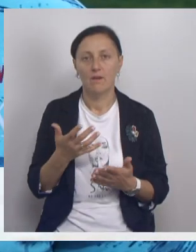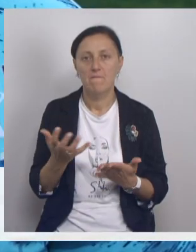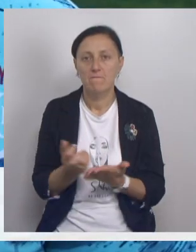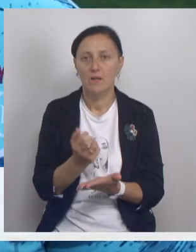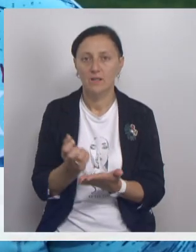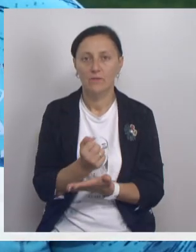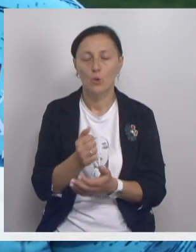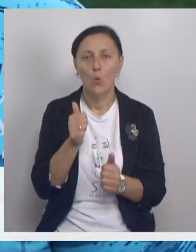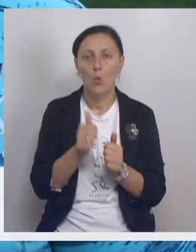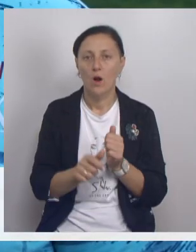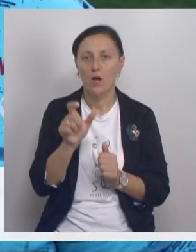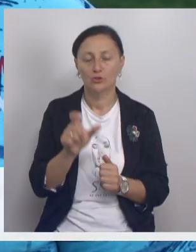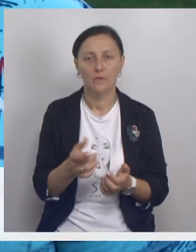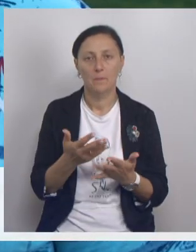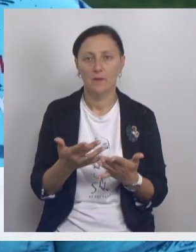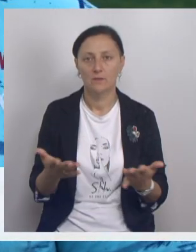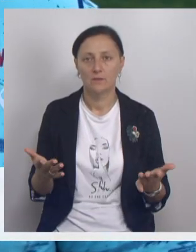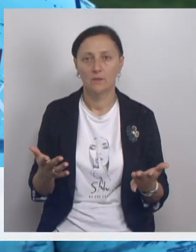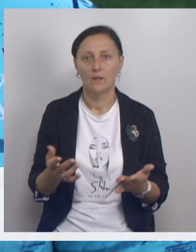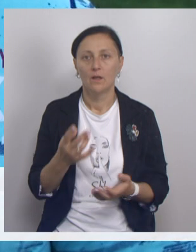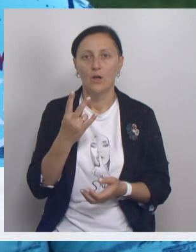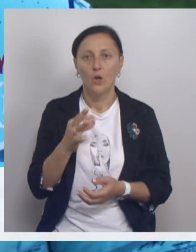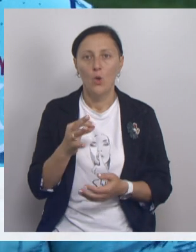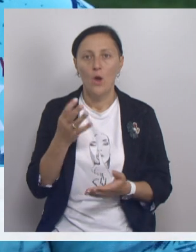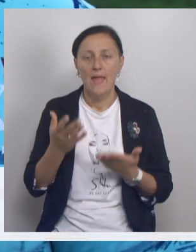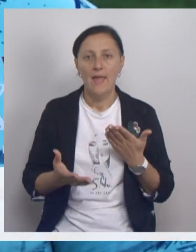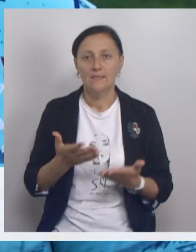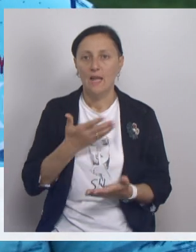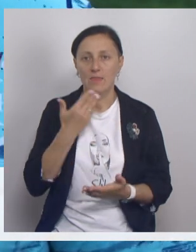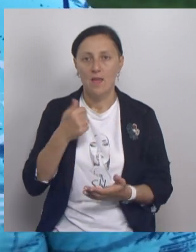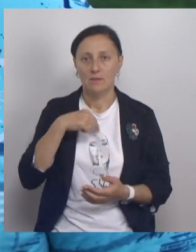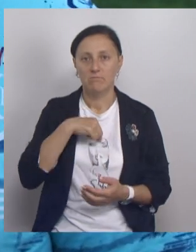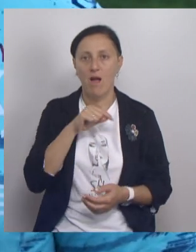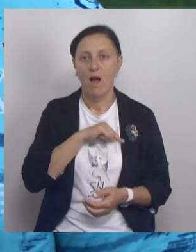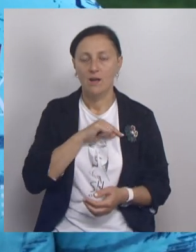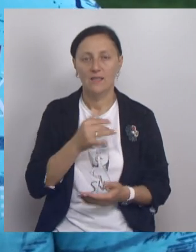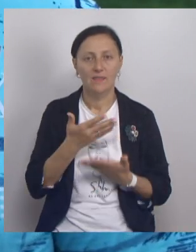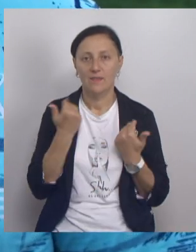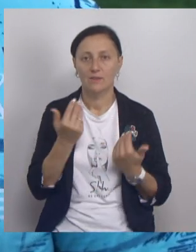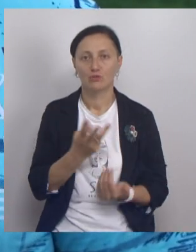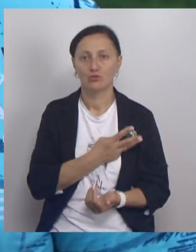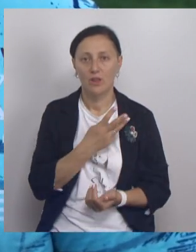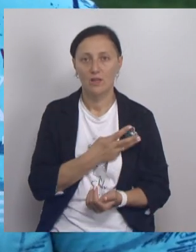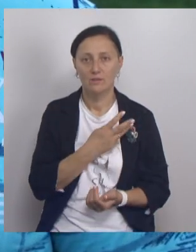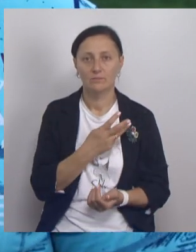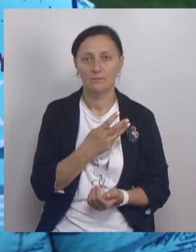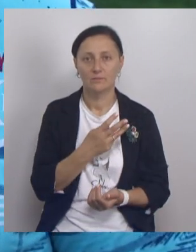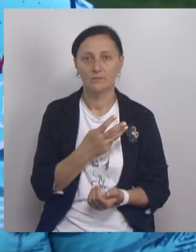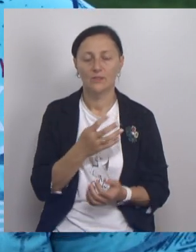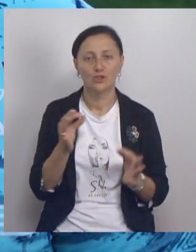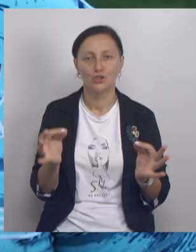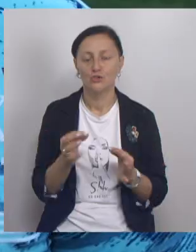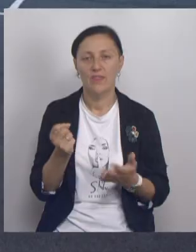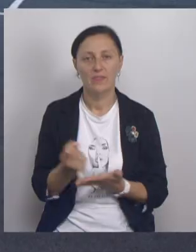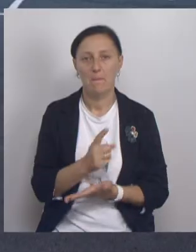разные, у каждого все индивидуально. Но если нет характера, если нет желания, то ничего не